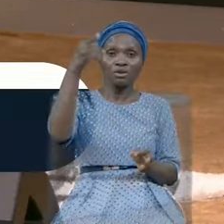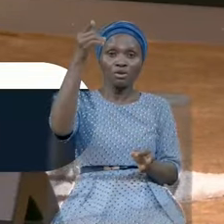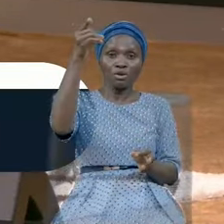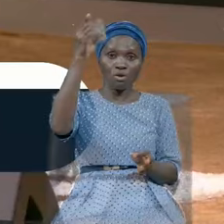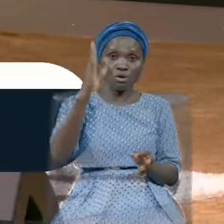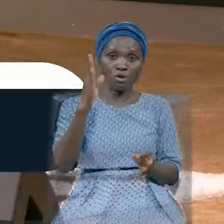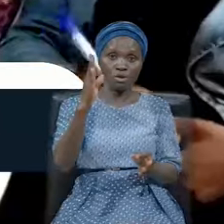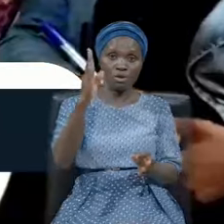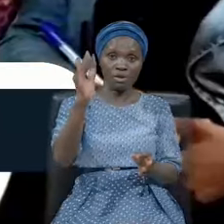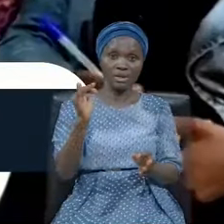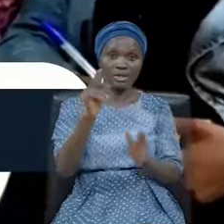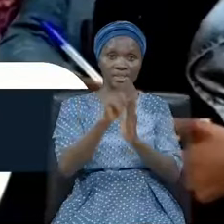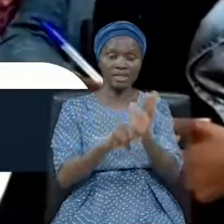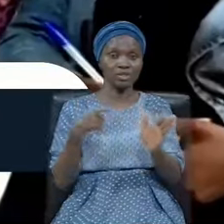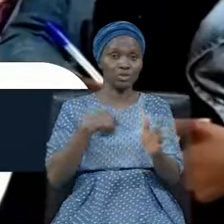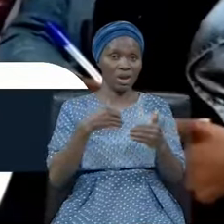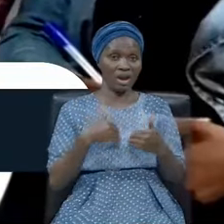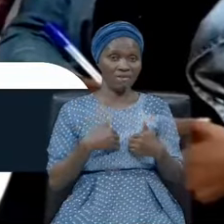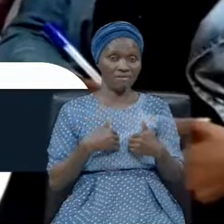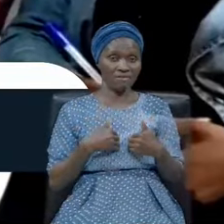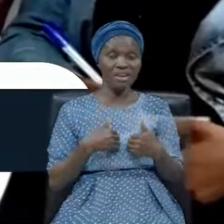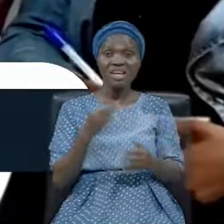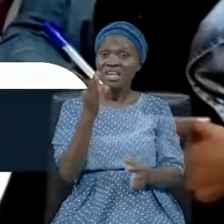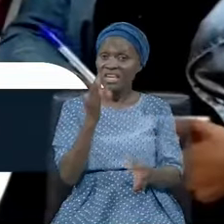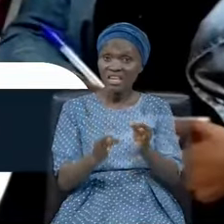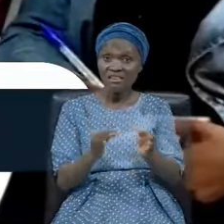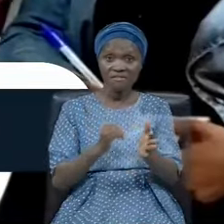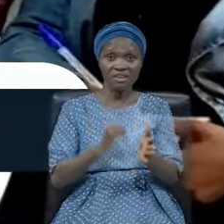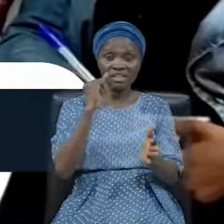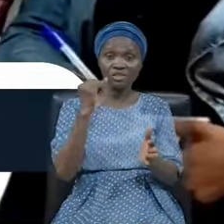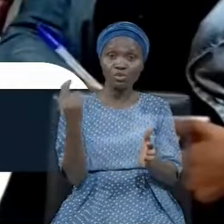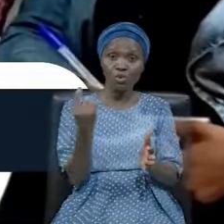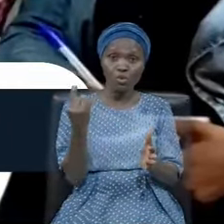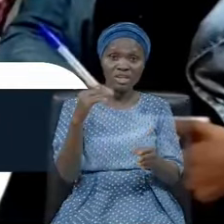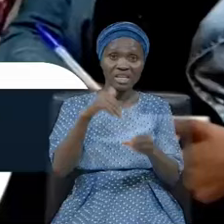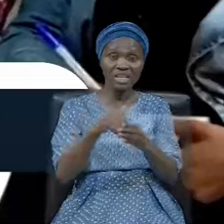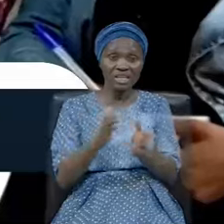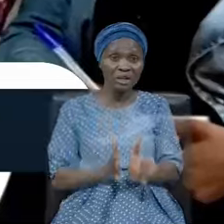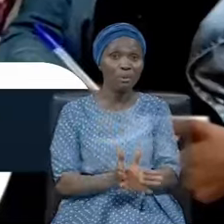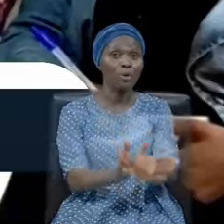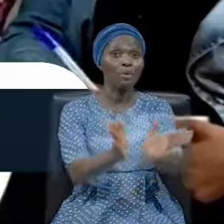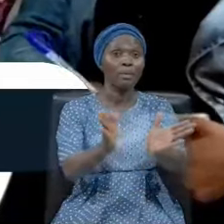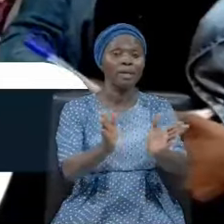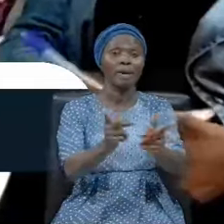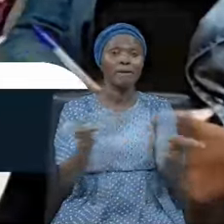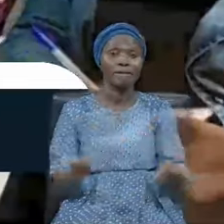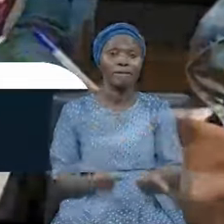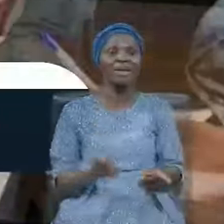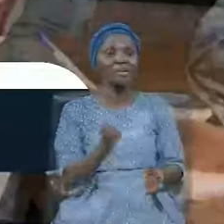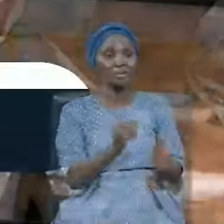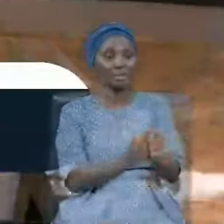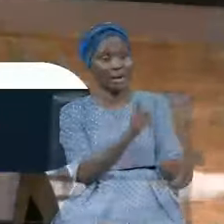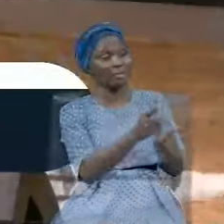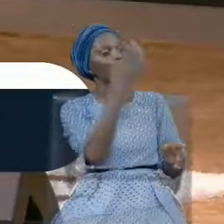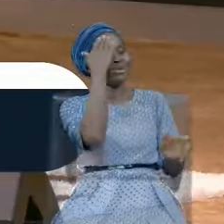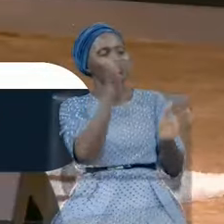avons, si c'est seulement en public, qu'on sache que je suis pieux.